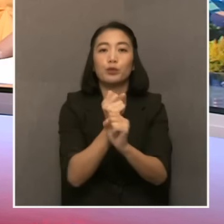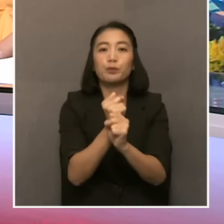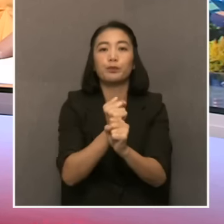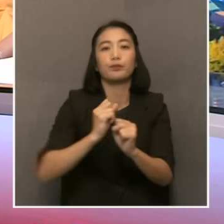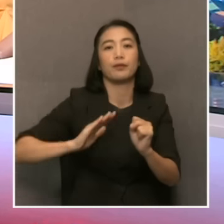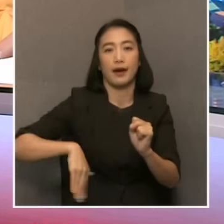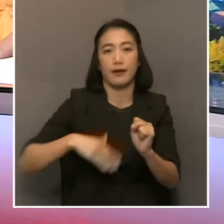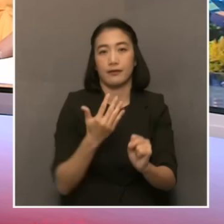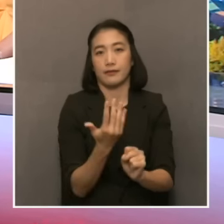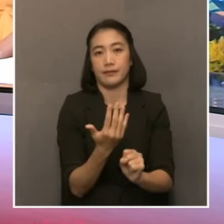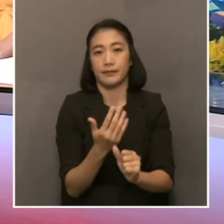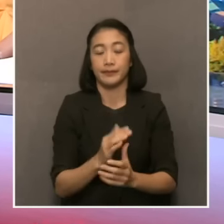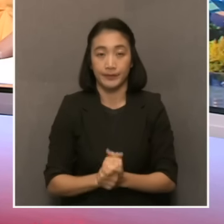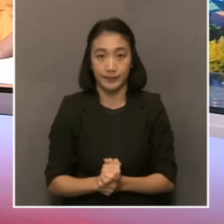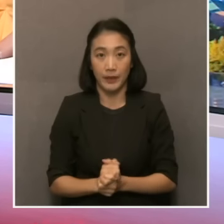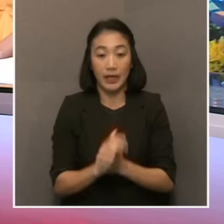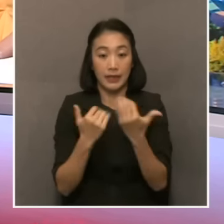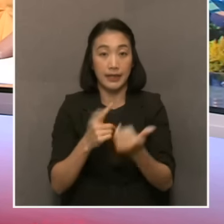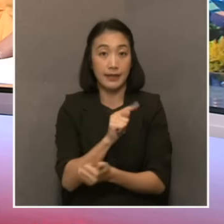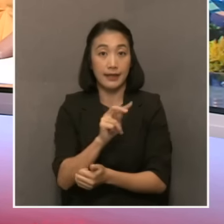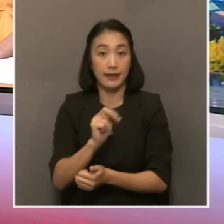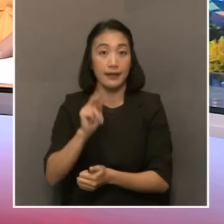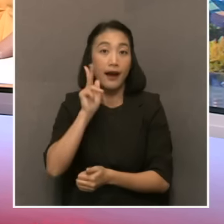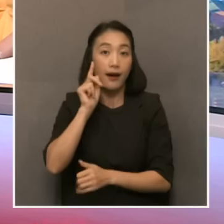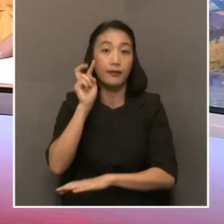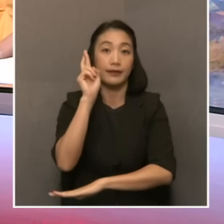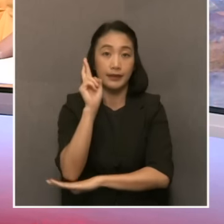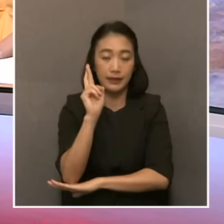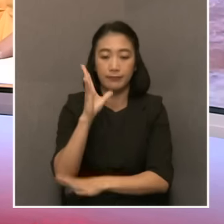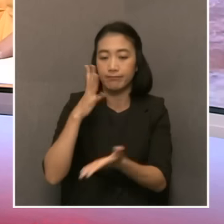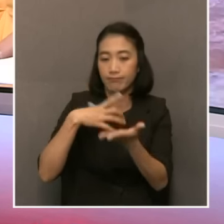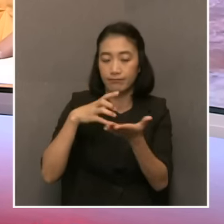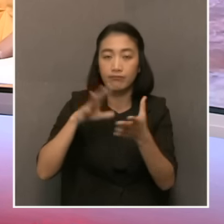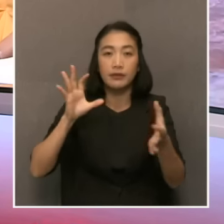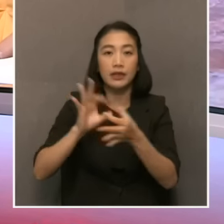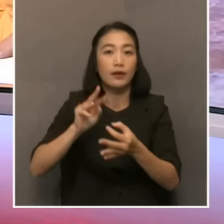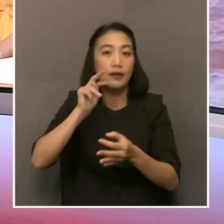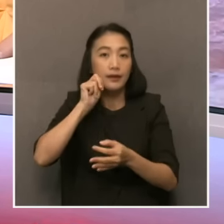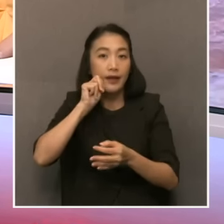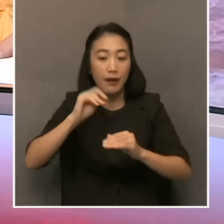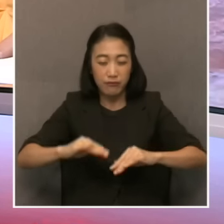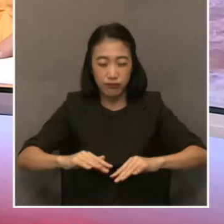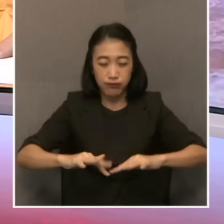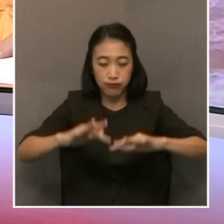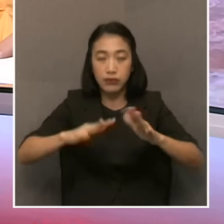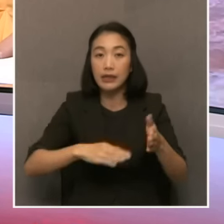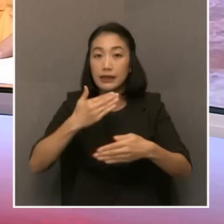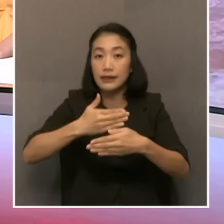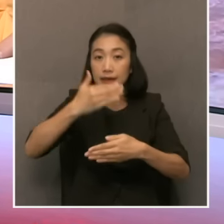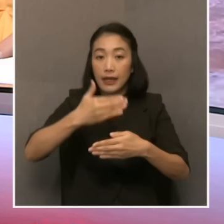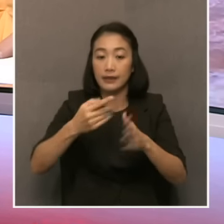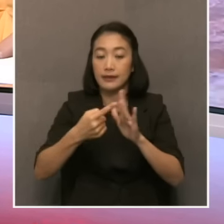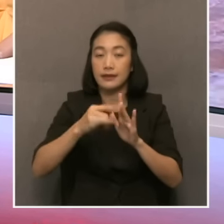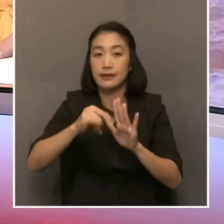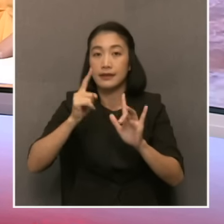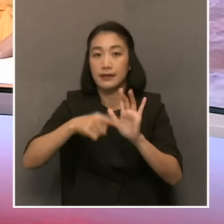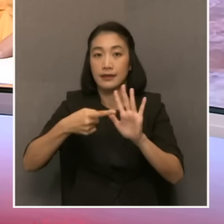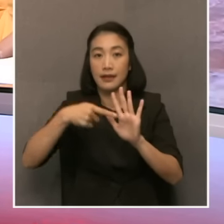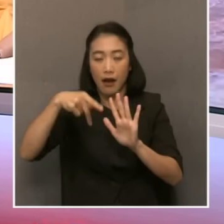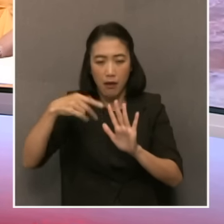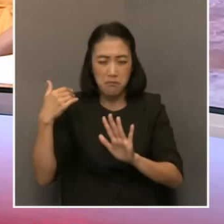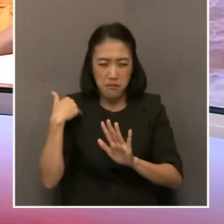สถานการณ์น้ำกันก่อนเลยนะคะถ้าไปดูเรื่องของการระบายน้ำของเขื่อนเจ้าพระยาตอนนี้ก็ปรับเพิ่มขึ้นมาแตะ 1,900ลูกบาทเมตต่อ